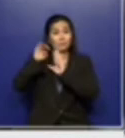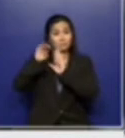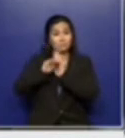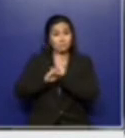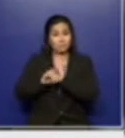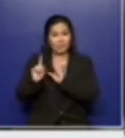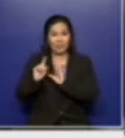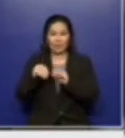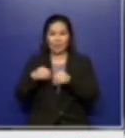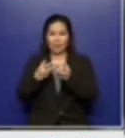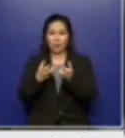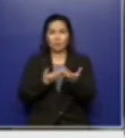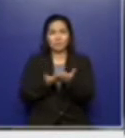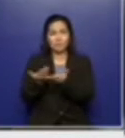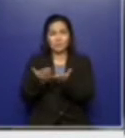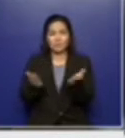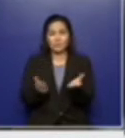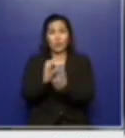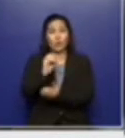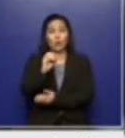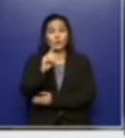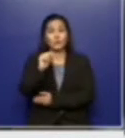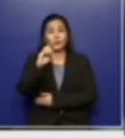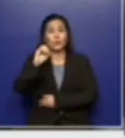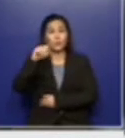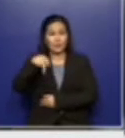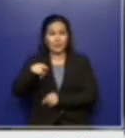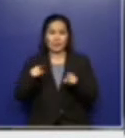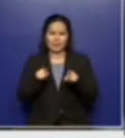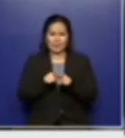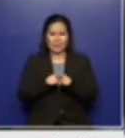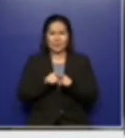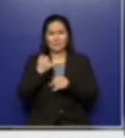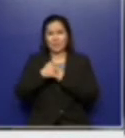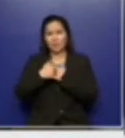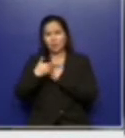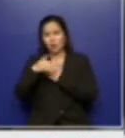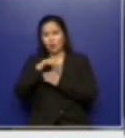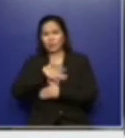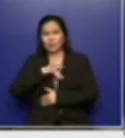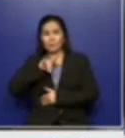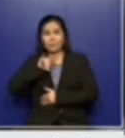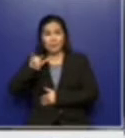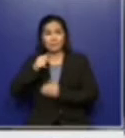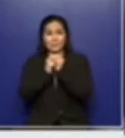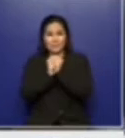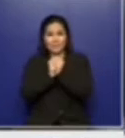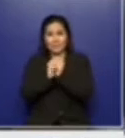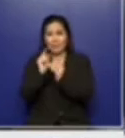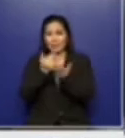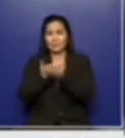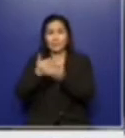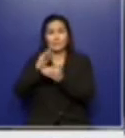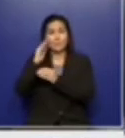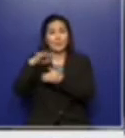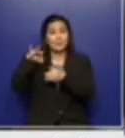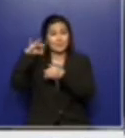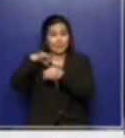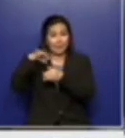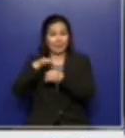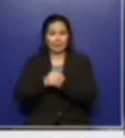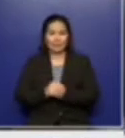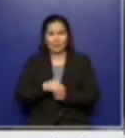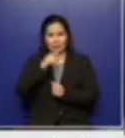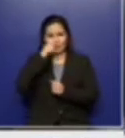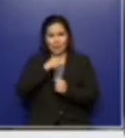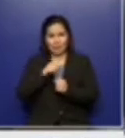ให้เขาไปซื้อของในโอท็อปเหมือนต่างประเทศที่เราไปจีนครับเราไปถึงต้องพาเราไปดูใบชาทำไมมาเมืองไทยจ